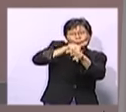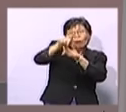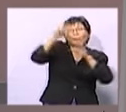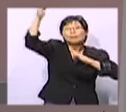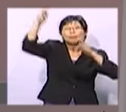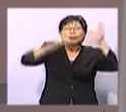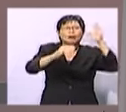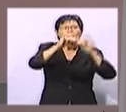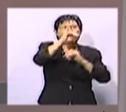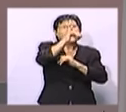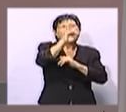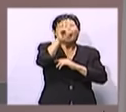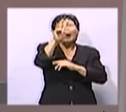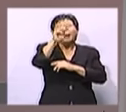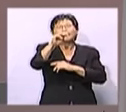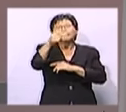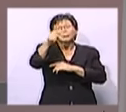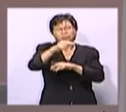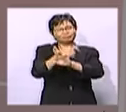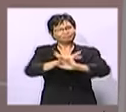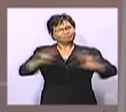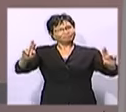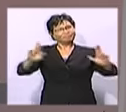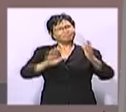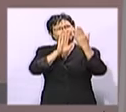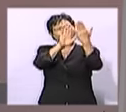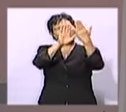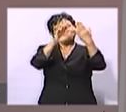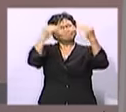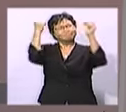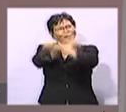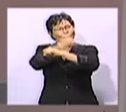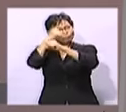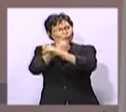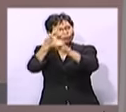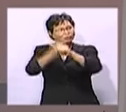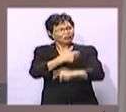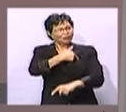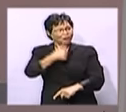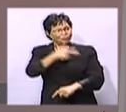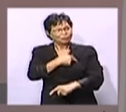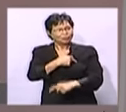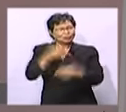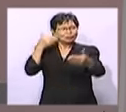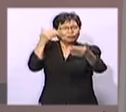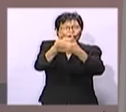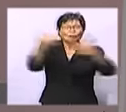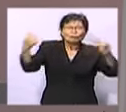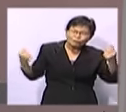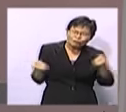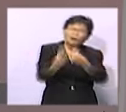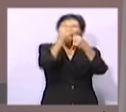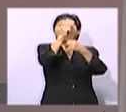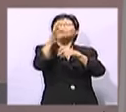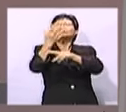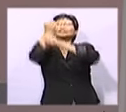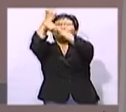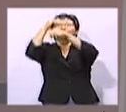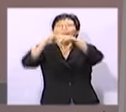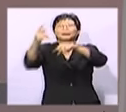negara Aiman Abu Bakar tampak bersedia menghadapi cabaran berdepan lawan dari Indonesia menjelang Fight of Champions Ahad